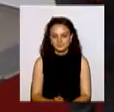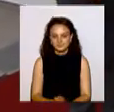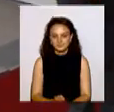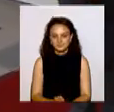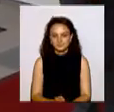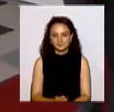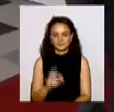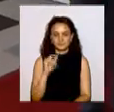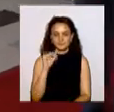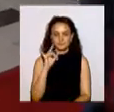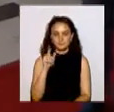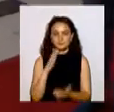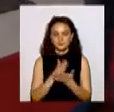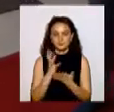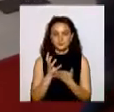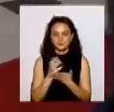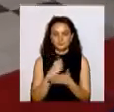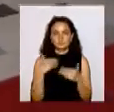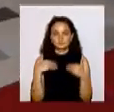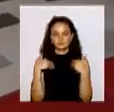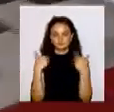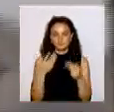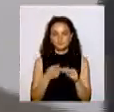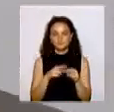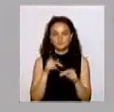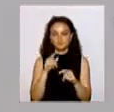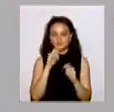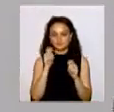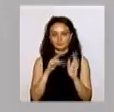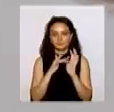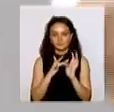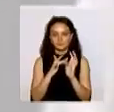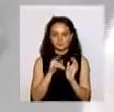ოთარ, შენ ხარ გამარჯვებული და გიმოცანა ეს არის შენი საგზური.